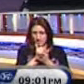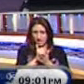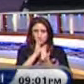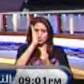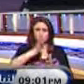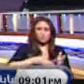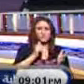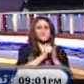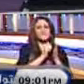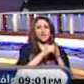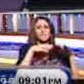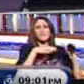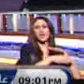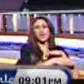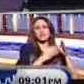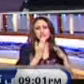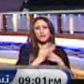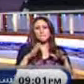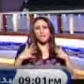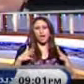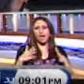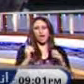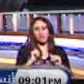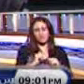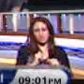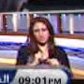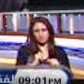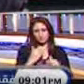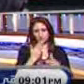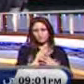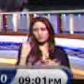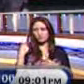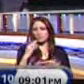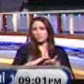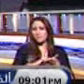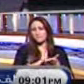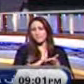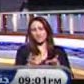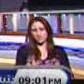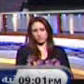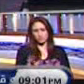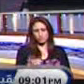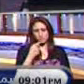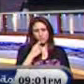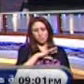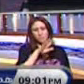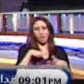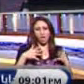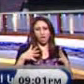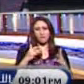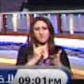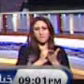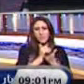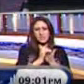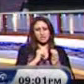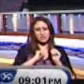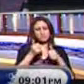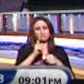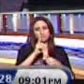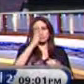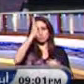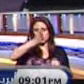ترجع امبارح على الاقل ببدايات من رجال المرور بصحبه رجال الشرطه العسكريه، لكن تم تاخير